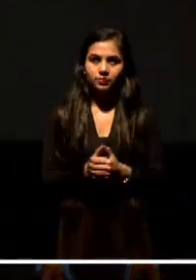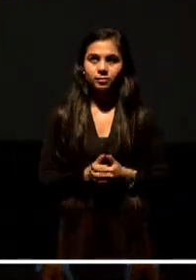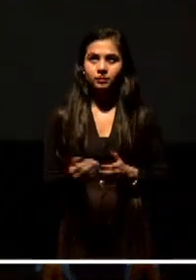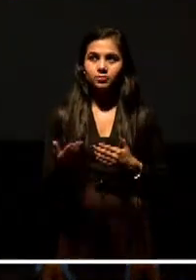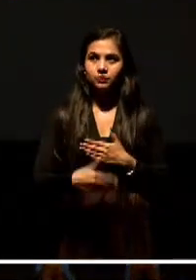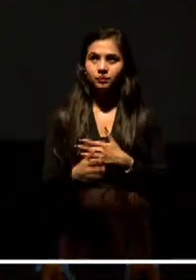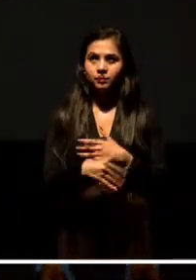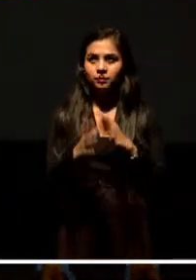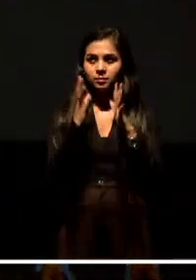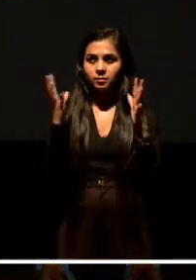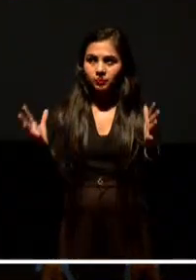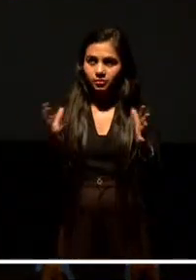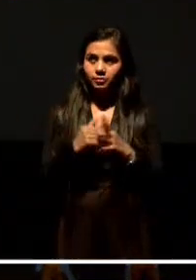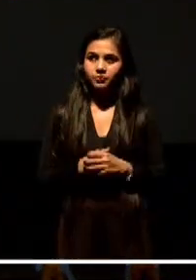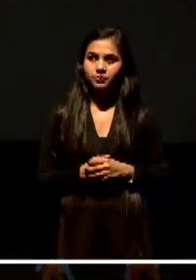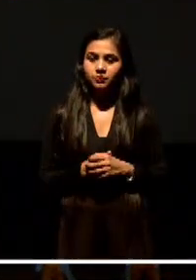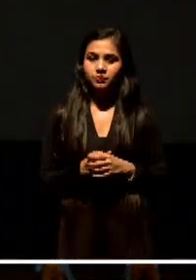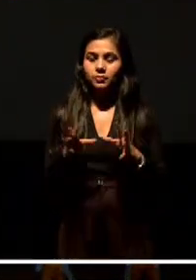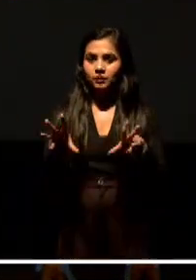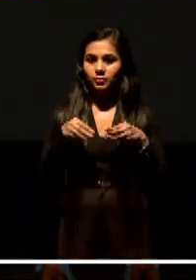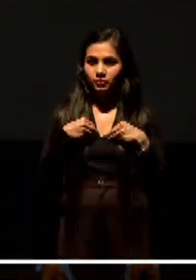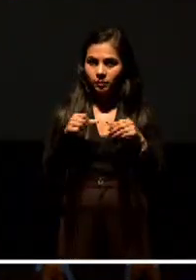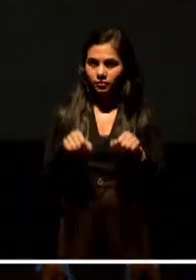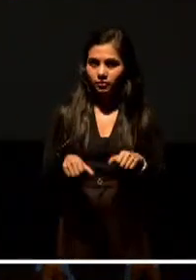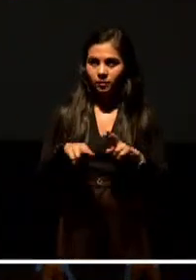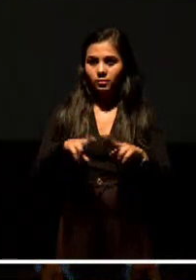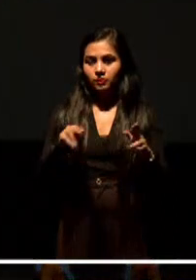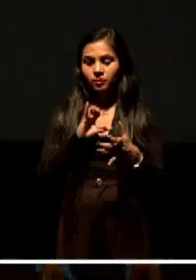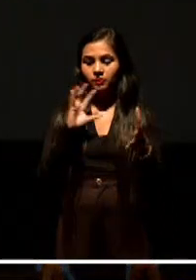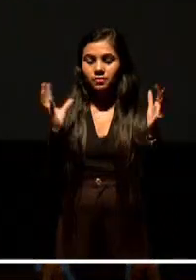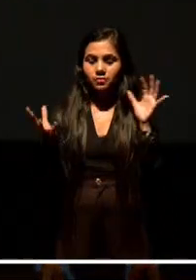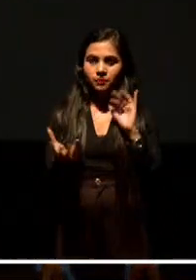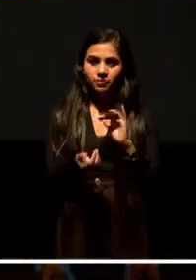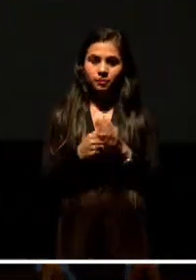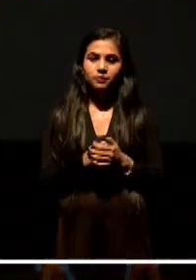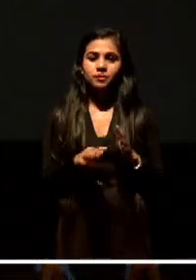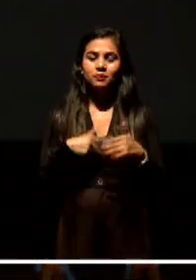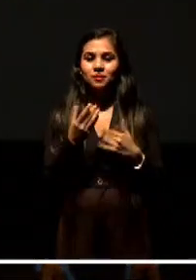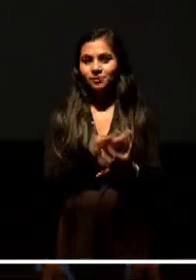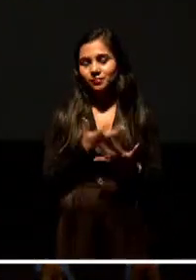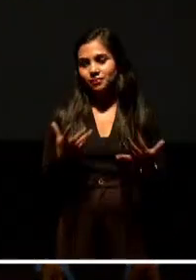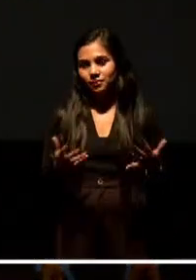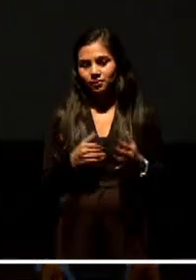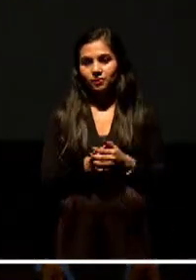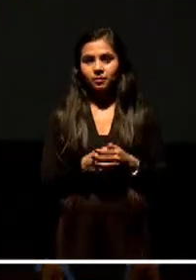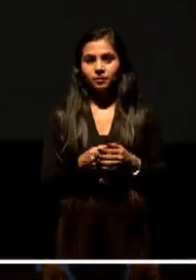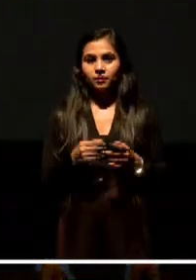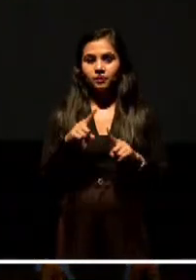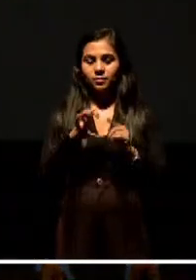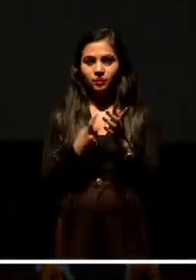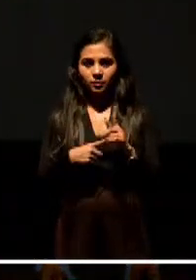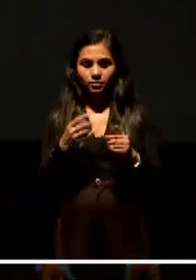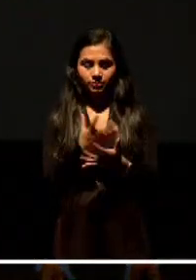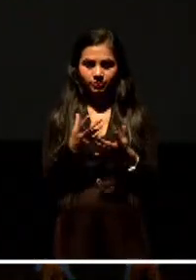काफी पीएसयू ने इसको एक्सेप्ट किया है। पूरे कंट्री में इसके जो प्रोडक्ट्स हैं, इसकी जो टॉर्चेड डिवाइस